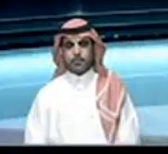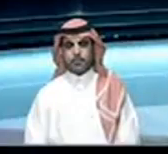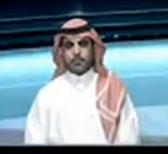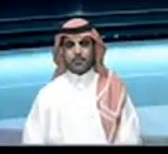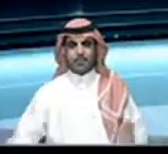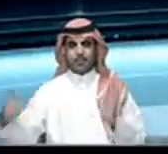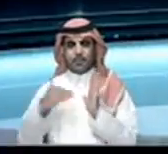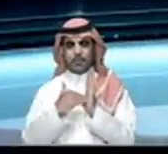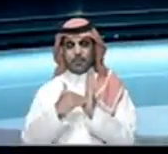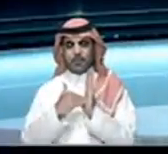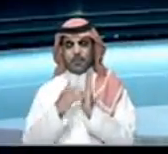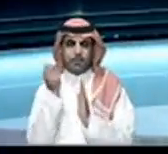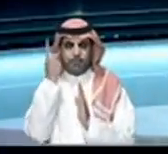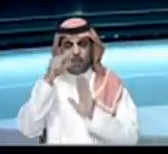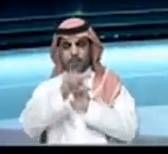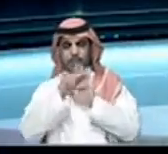انفتحت